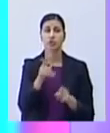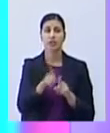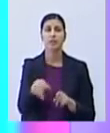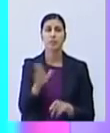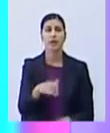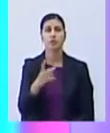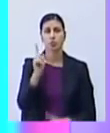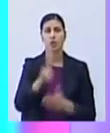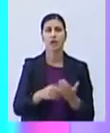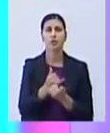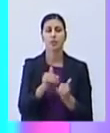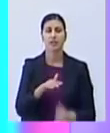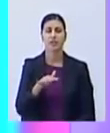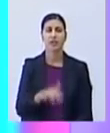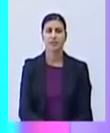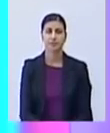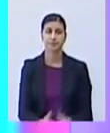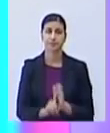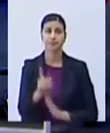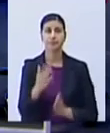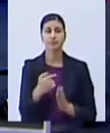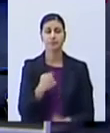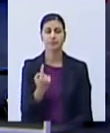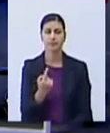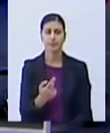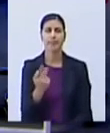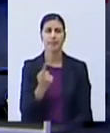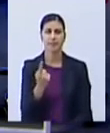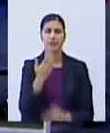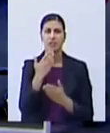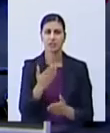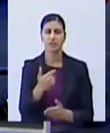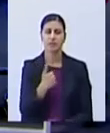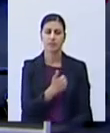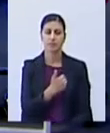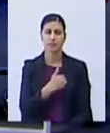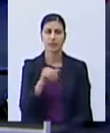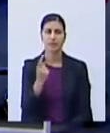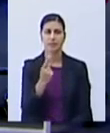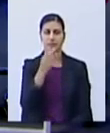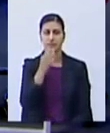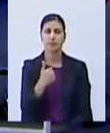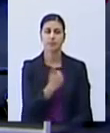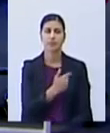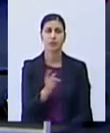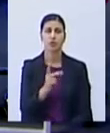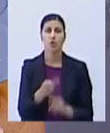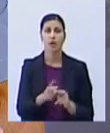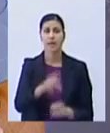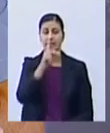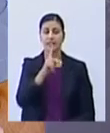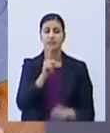განდობენ ქვეყანას? მოდით პირველი სამ ამ კითხვაზე პასუხს გავცემდეთ. მე მინდა ერთი რაღაცა ვთქვა, რომ ჩვენ ამ ერთი